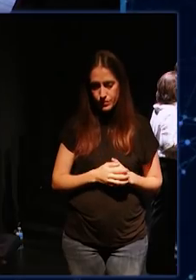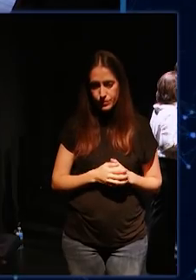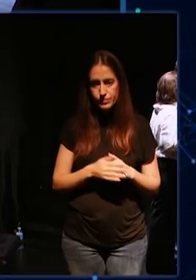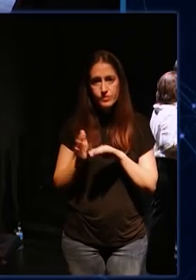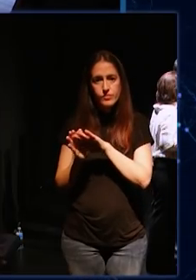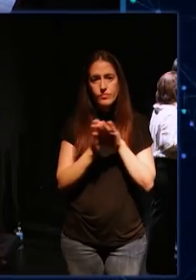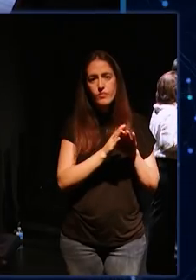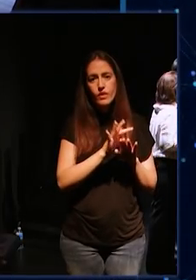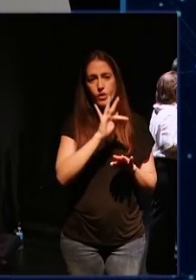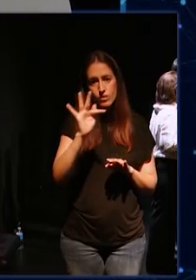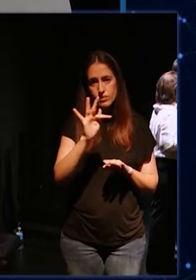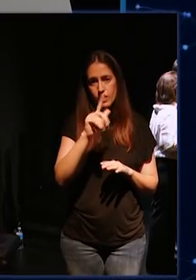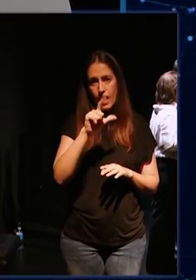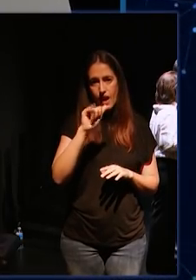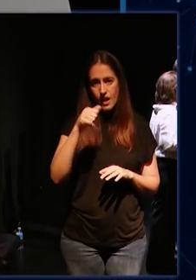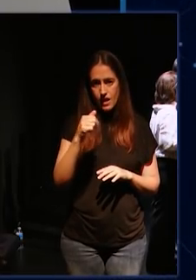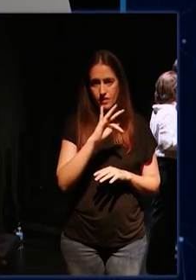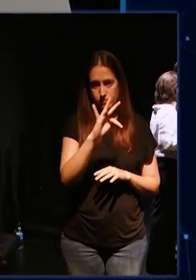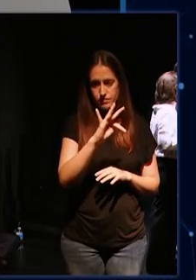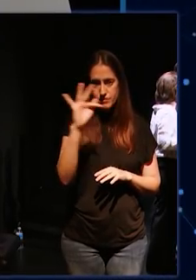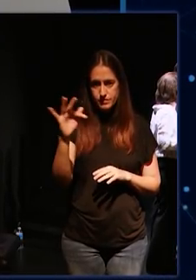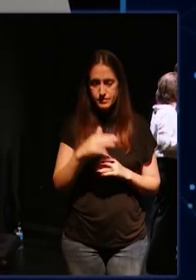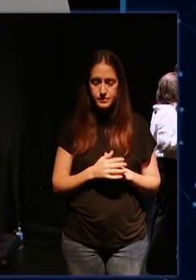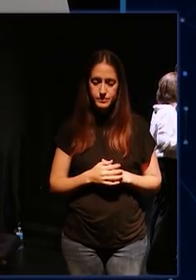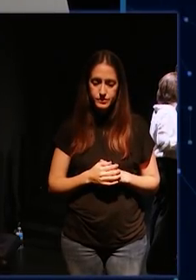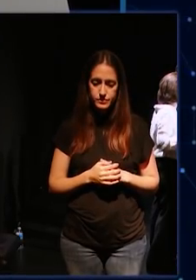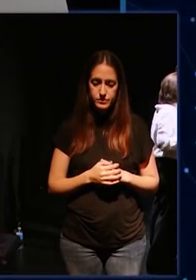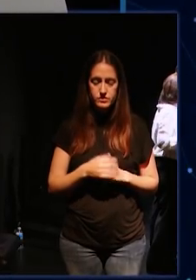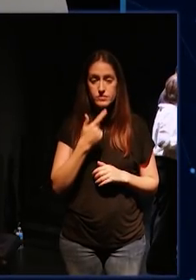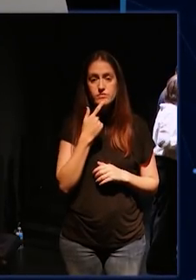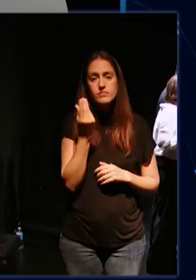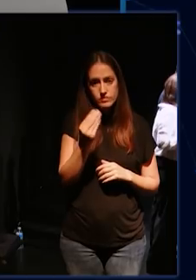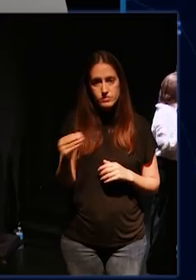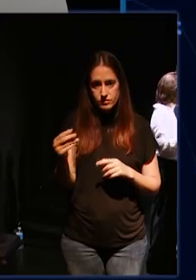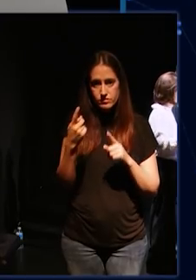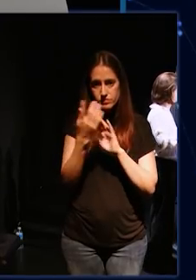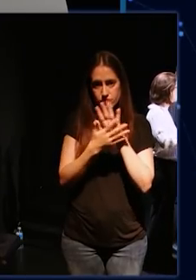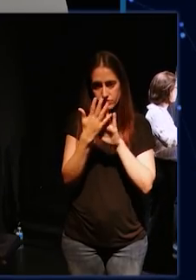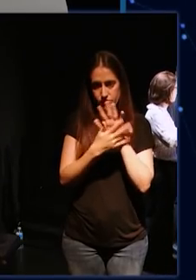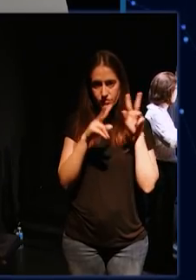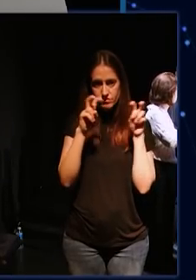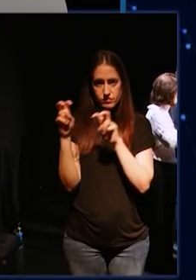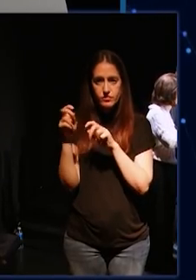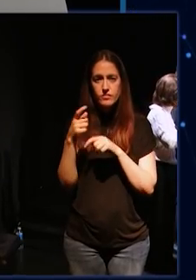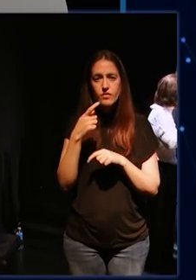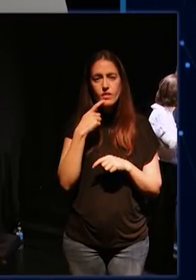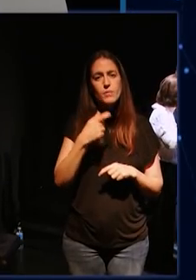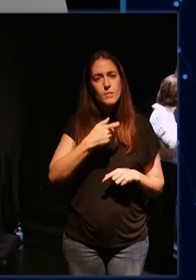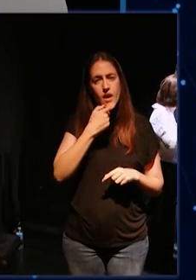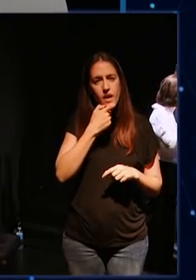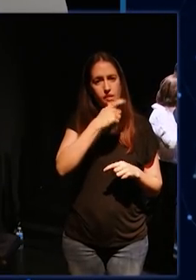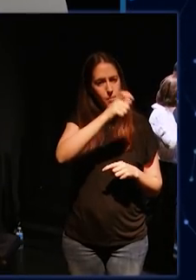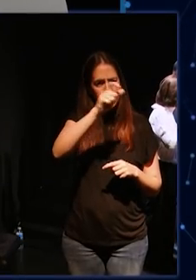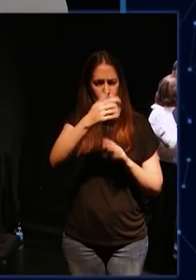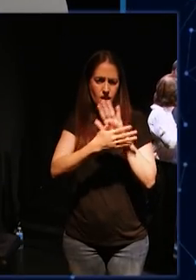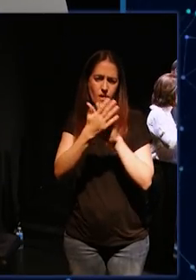paraula demanada a la Laia Muñoz i després l'Enrique Jimena. Sí, diverses coses. En primer lloc, a mi m'agrada que tothom parli de justícia